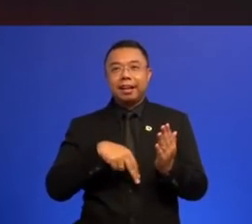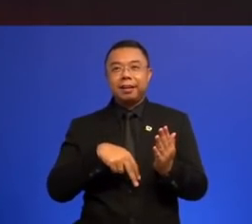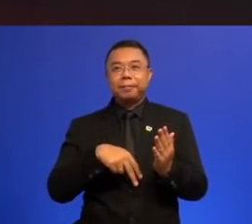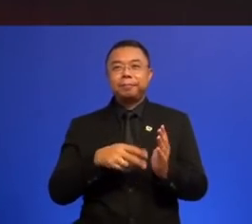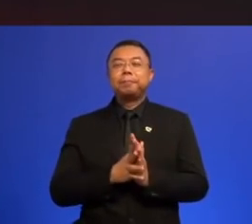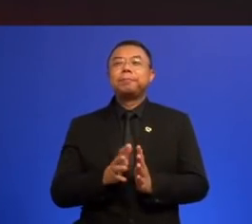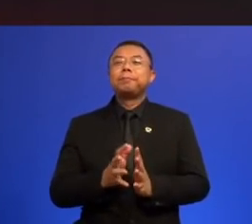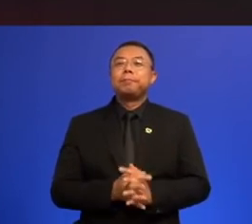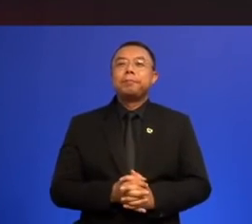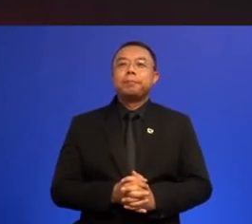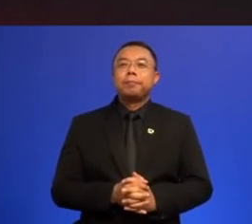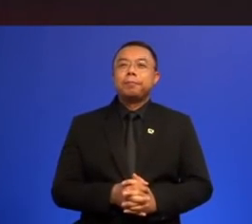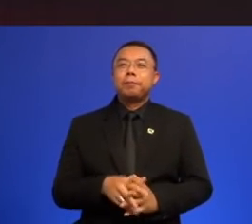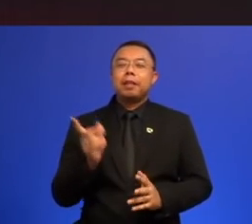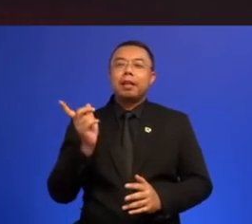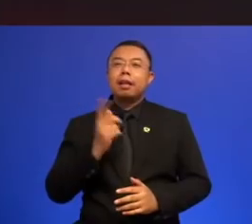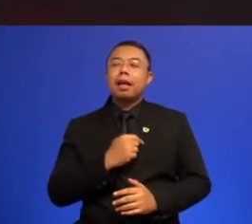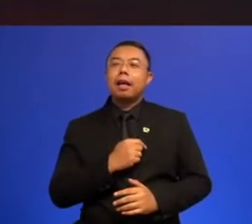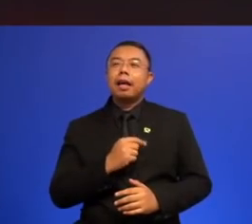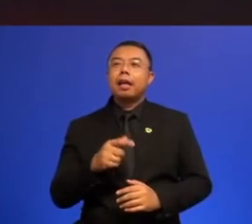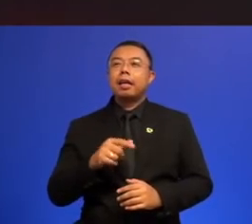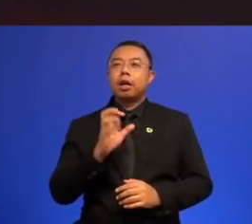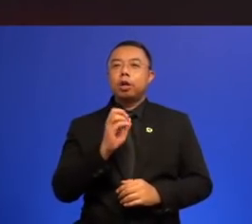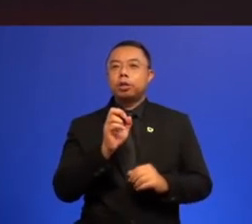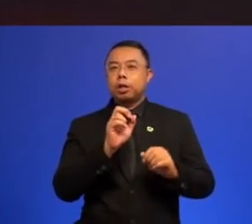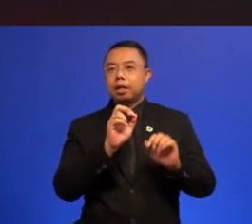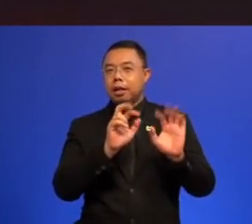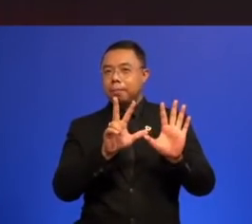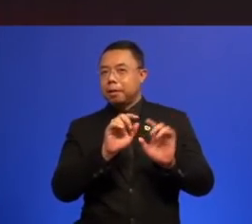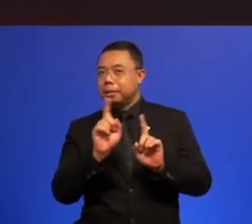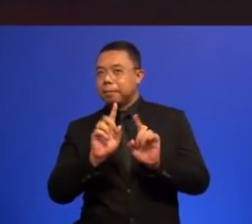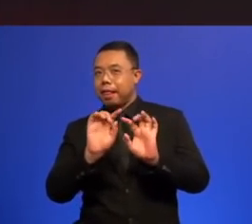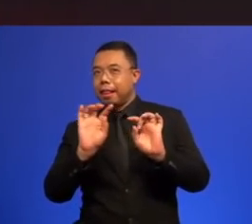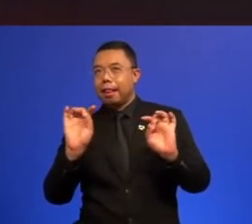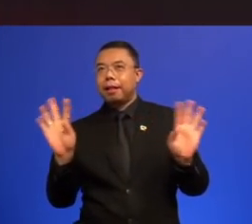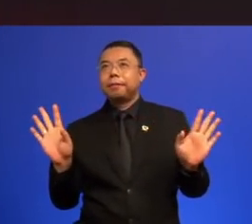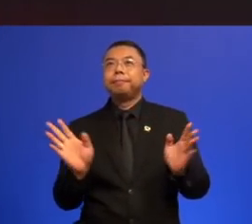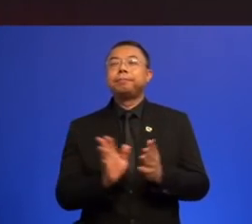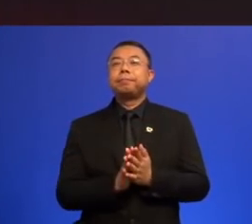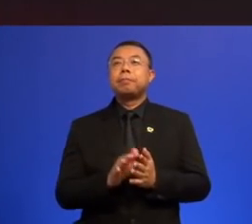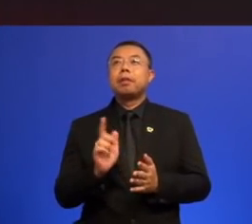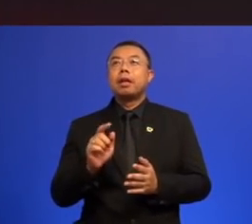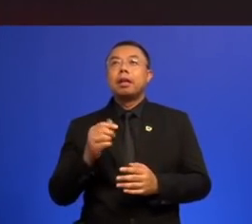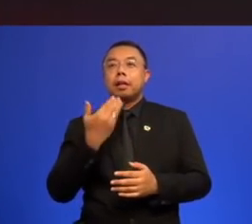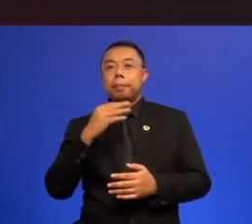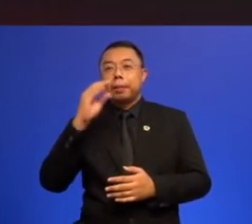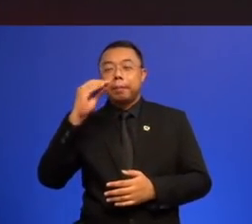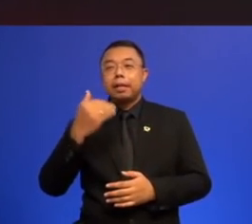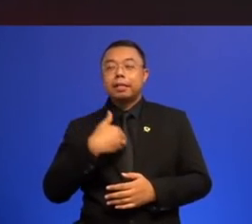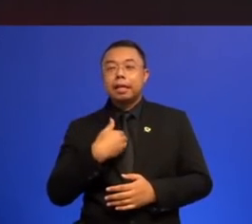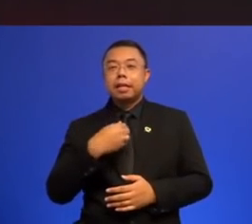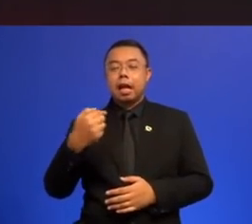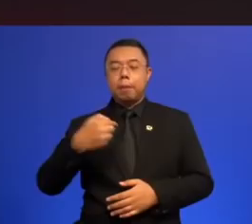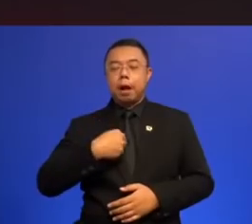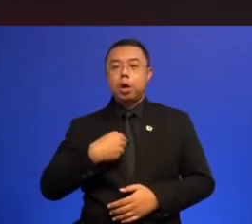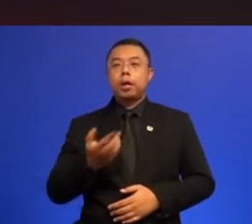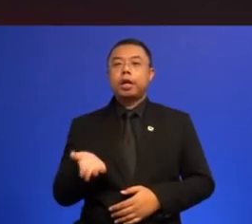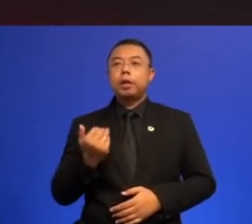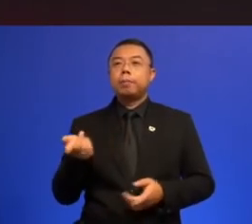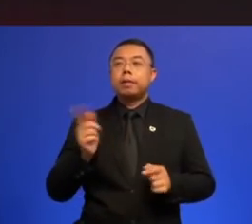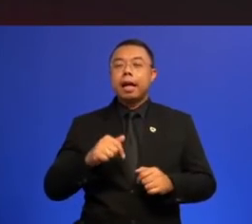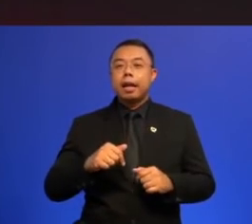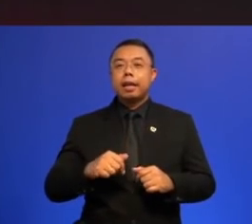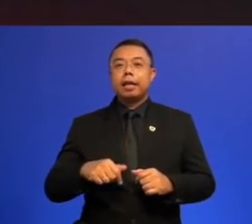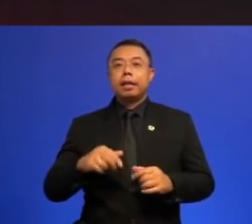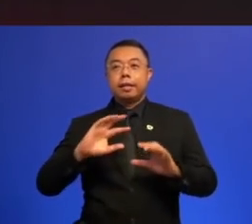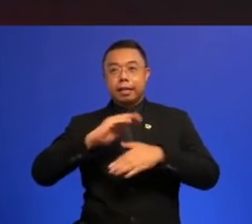Pak. Dari 0811-855, sekian. Selamat pagi Pak, saya akui bahwa hidup sebagai